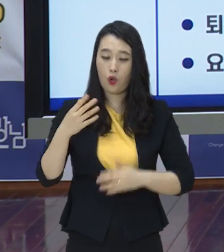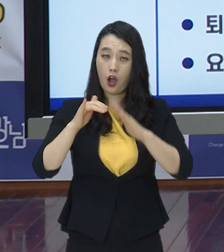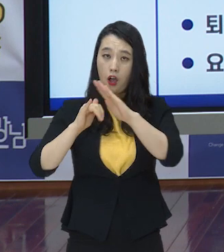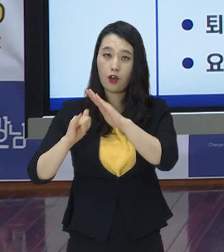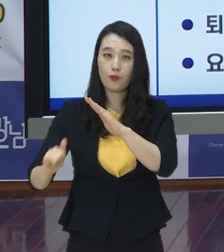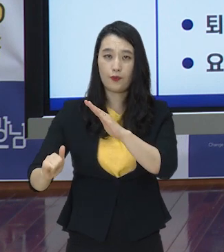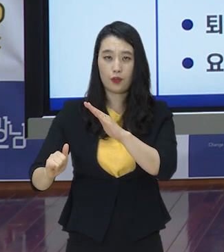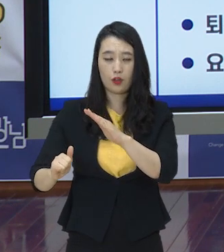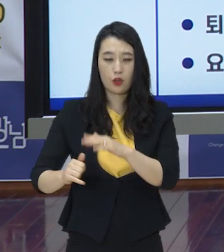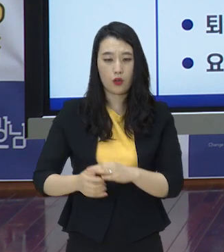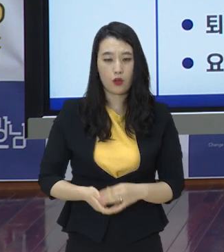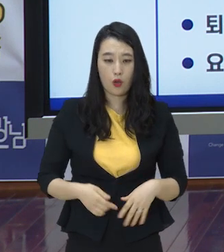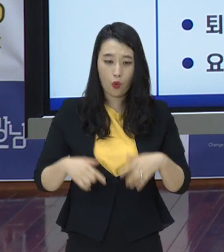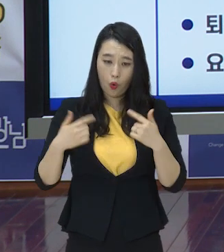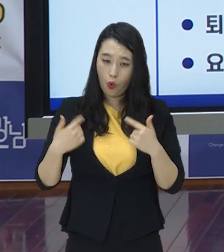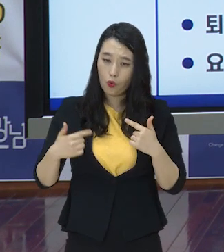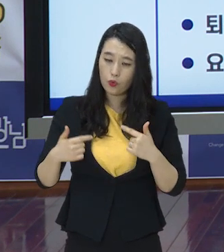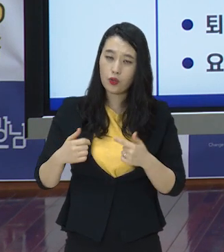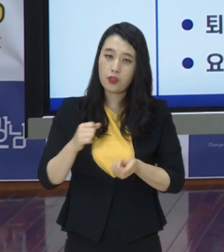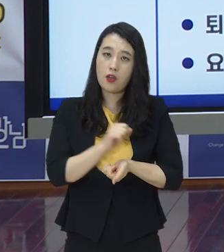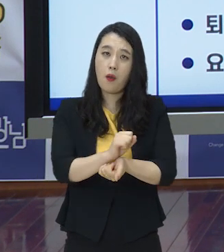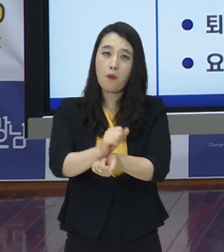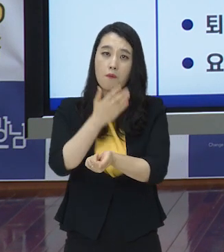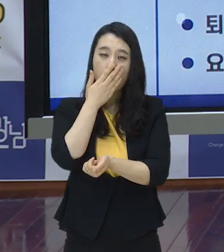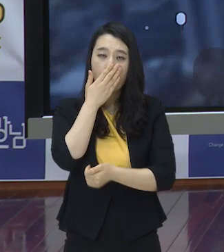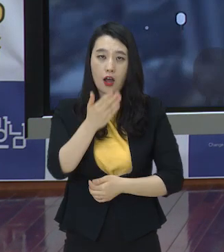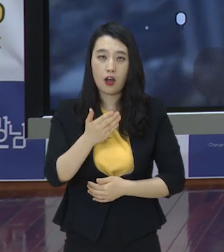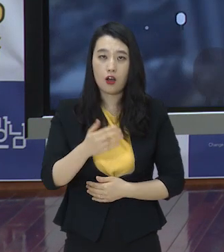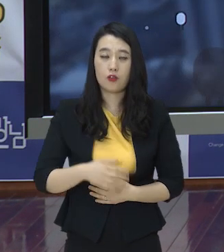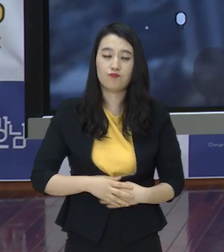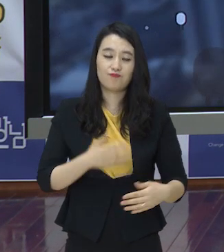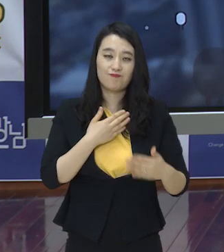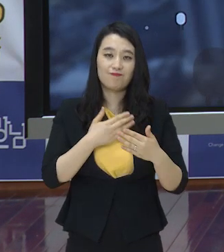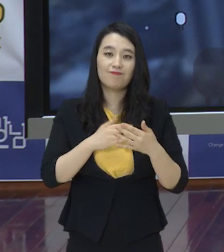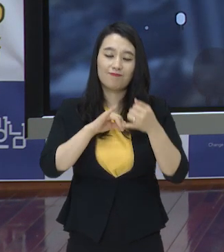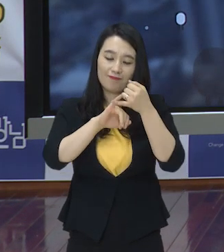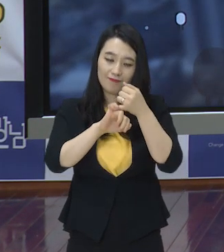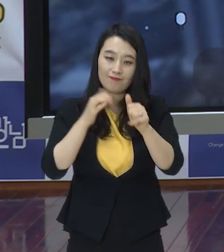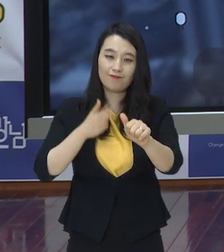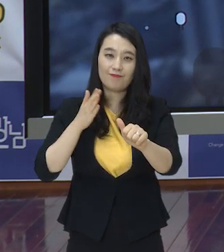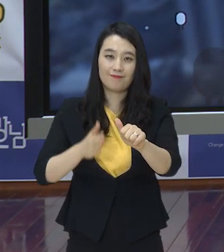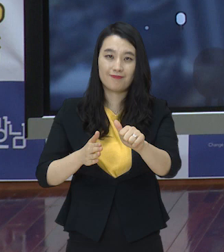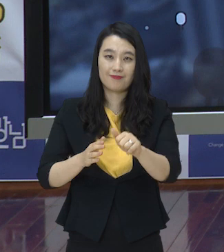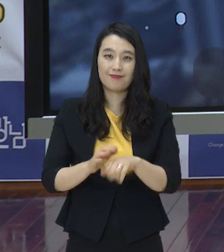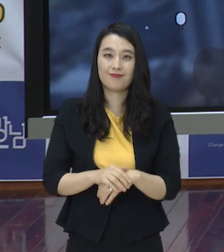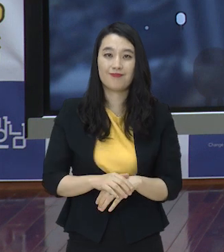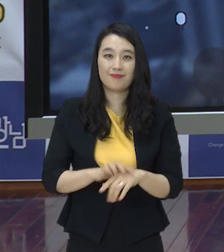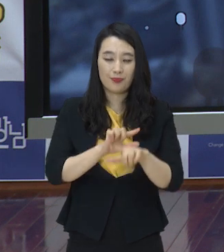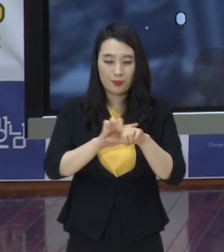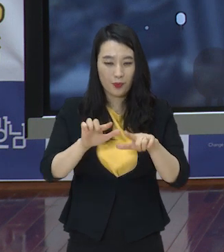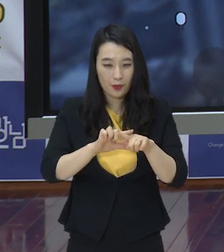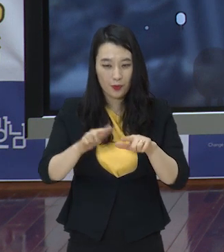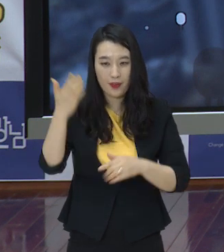언제라도 감염될 수 있다는 경각심을 놓지 마시고 평소 생활 방역 수칙을